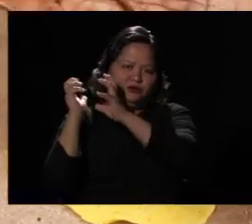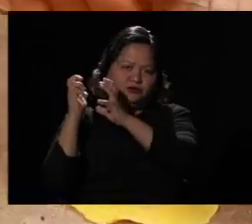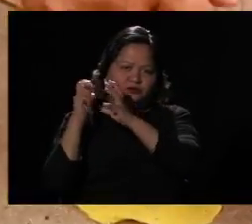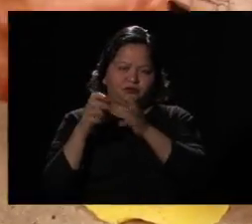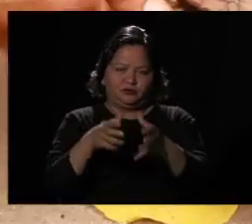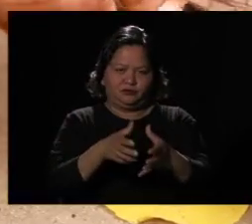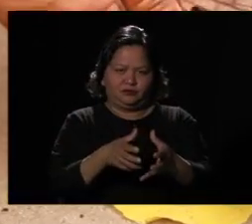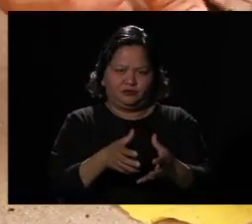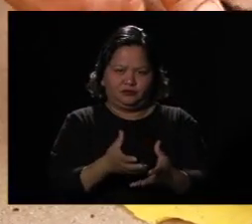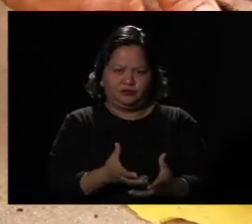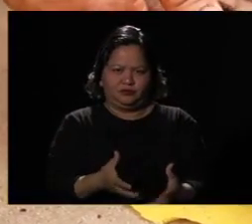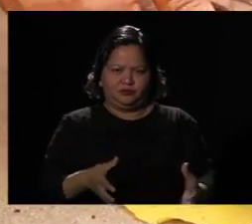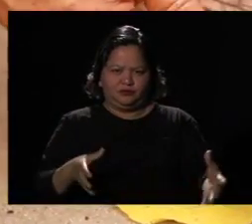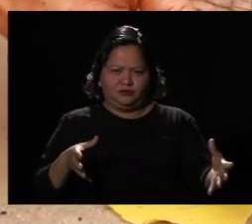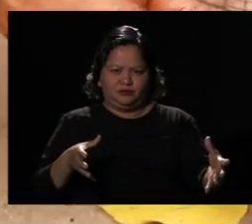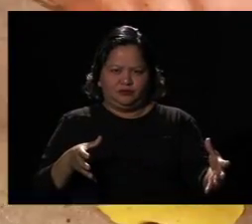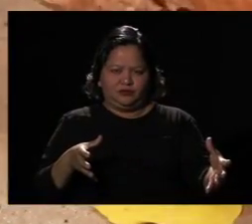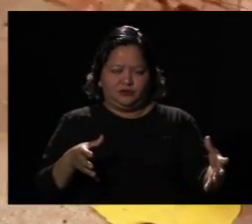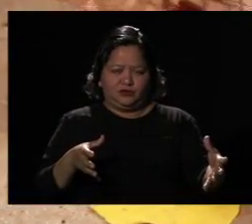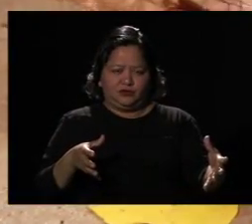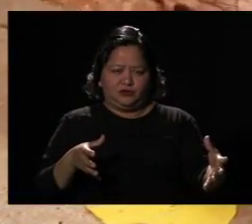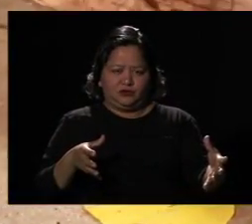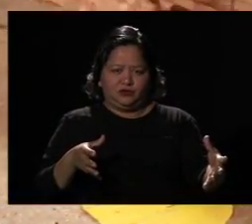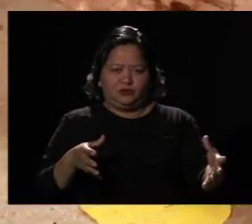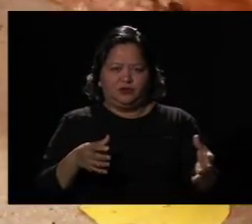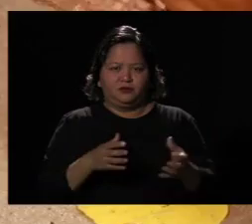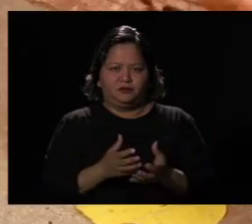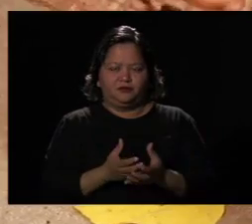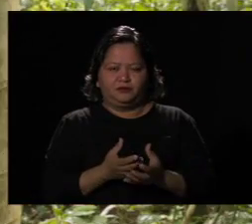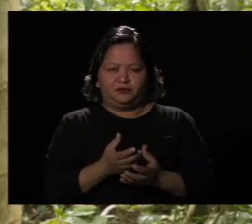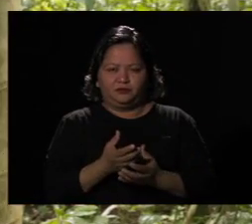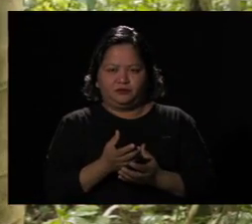dan ibajak iniduk.